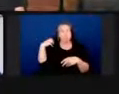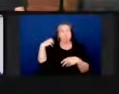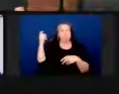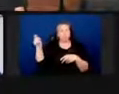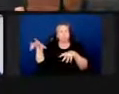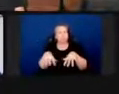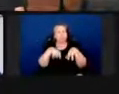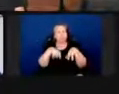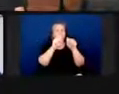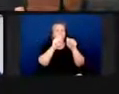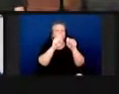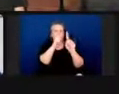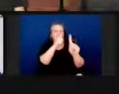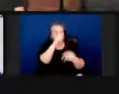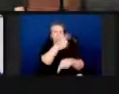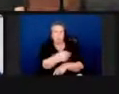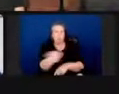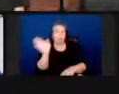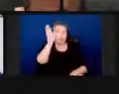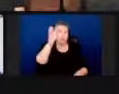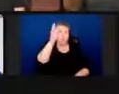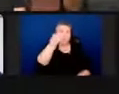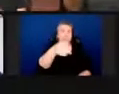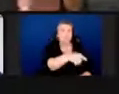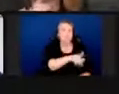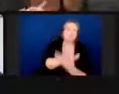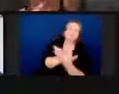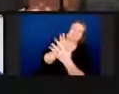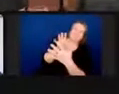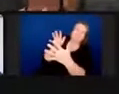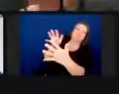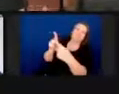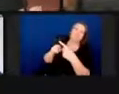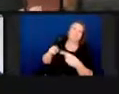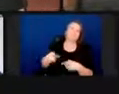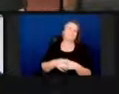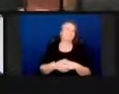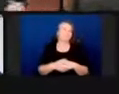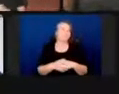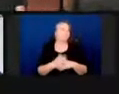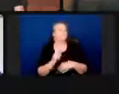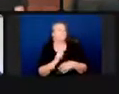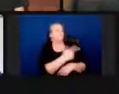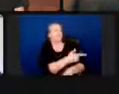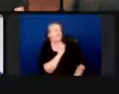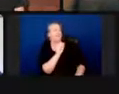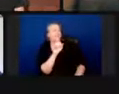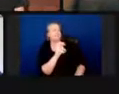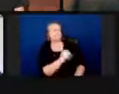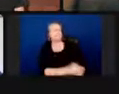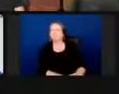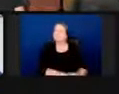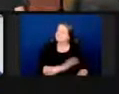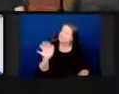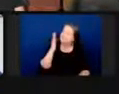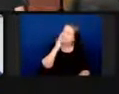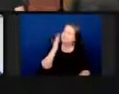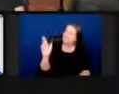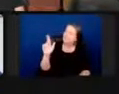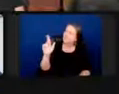ya kuwa tunabadilisha maisha ya wanafunzi wetu mmoja baada ya mwingine. Ninakupa nafasi